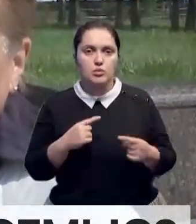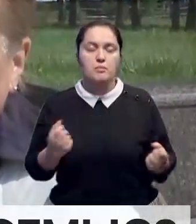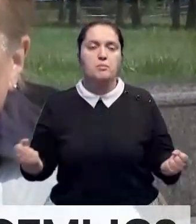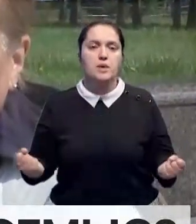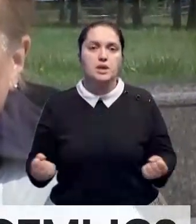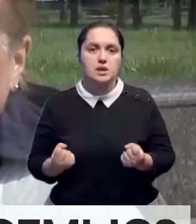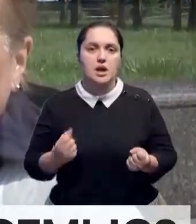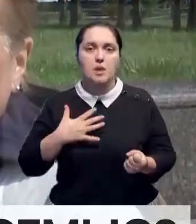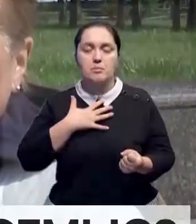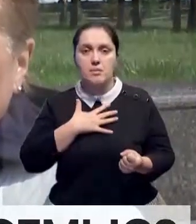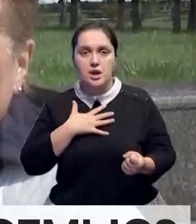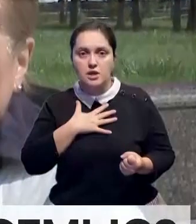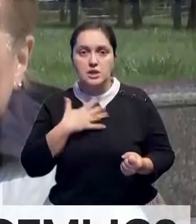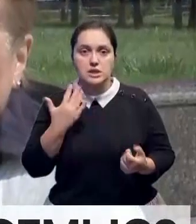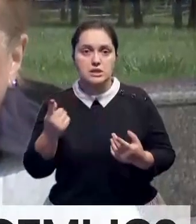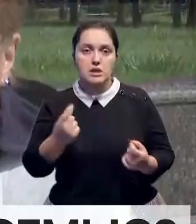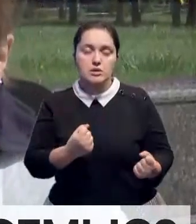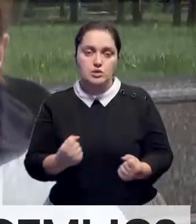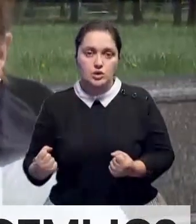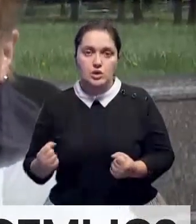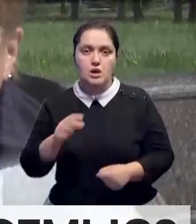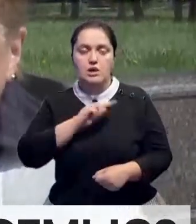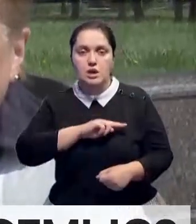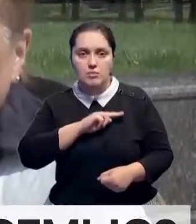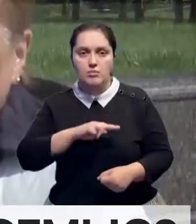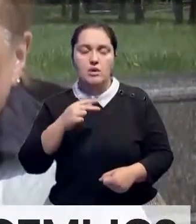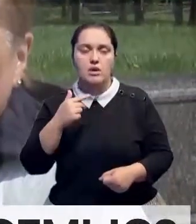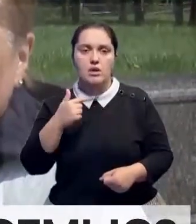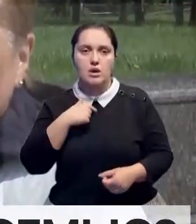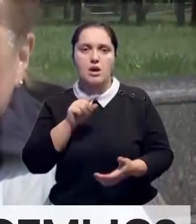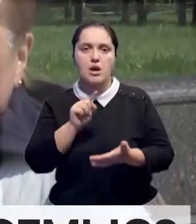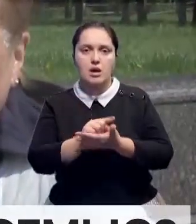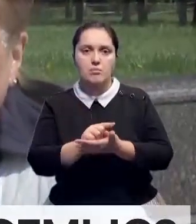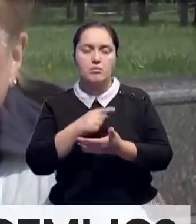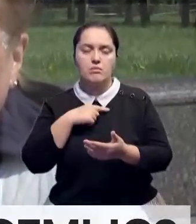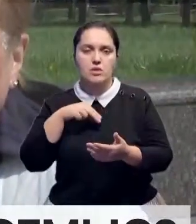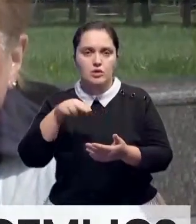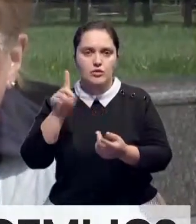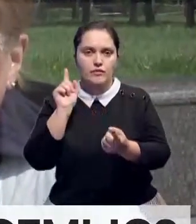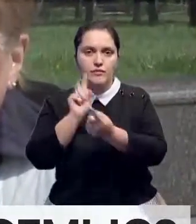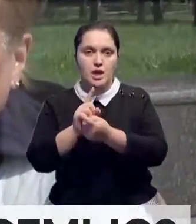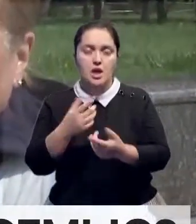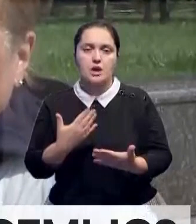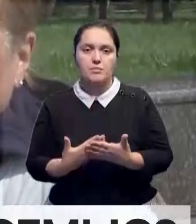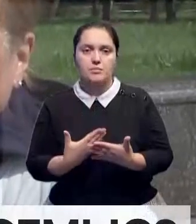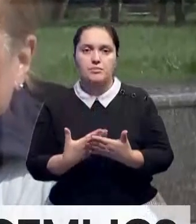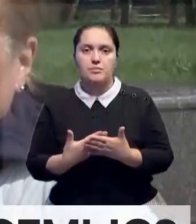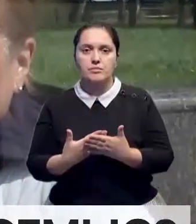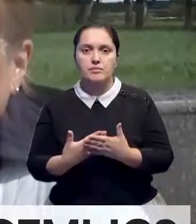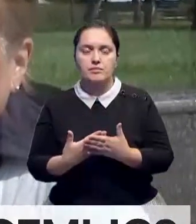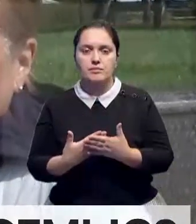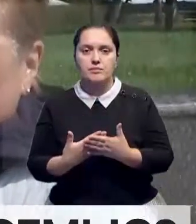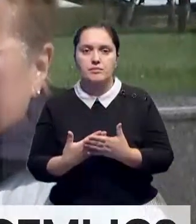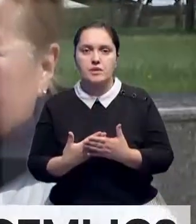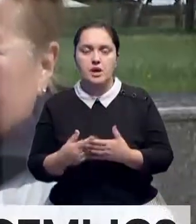поддерживать, переживать друг друга. Если она задержалась где-то на работе, я, значит, обязательно иду встречать. Если, допустим, вот иду,